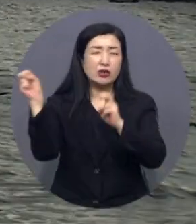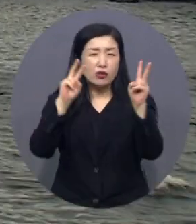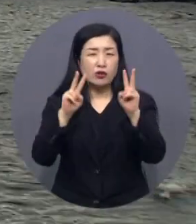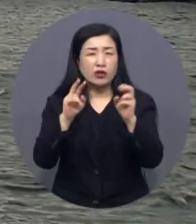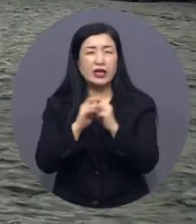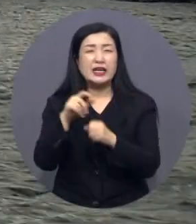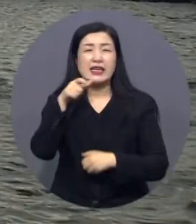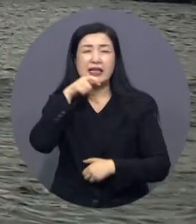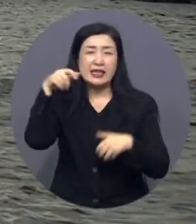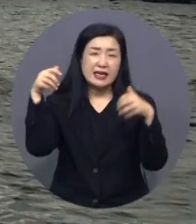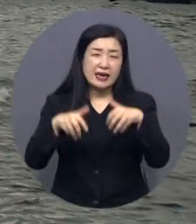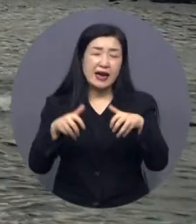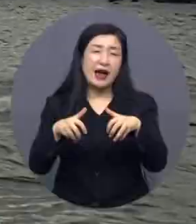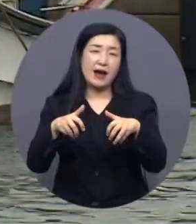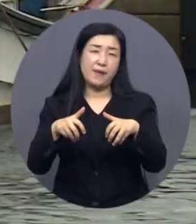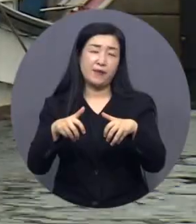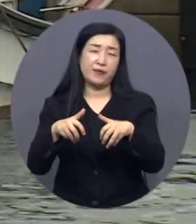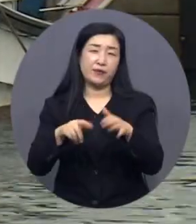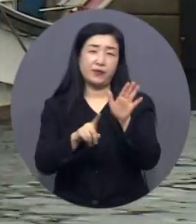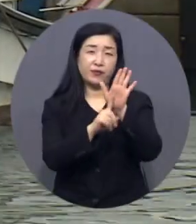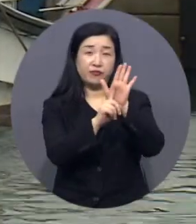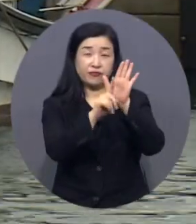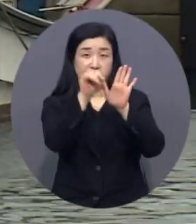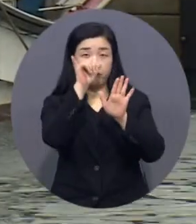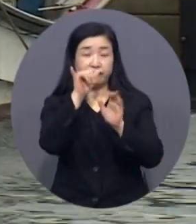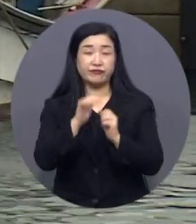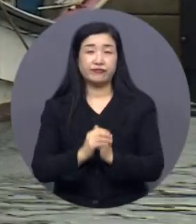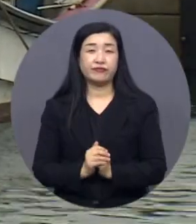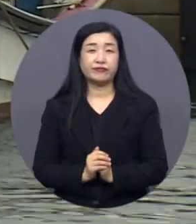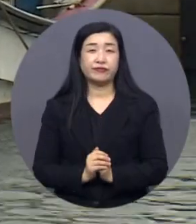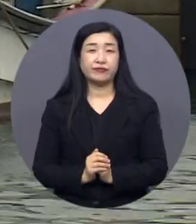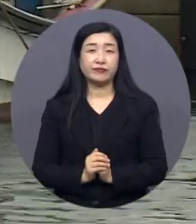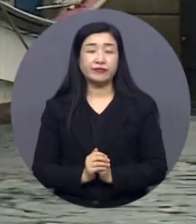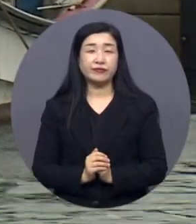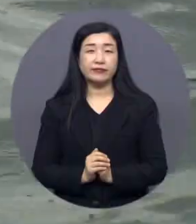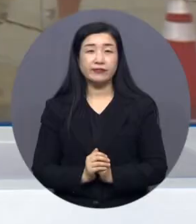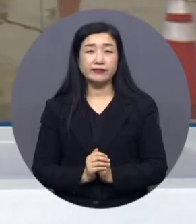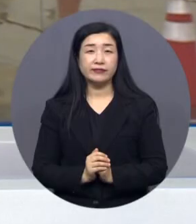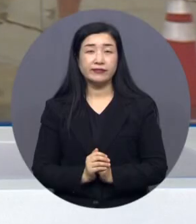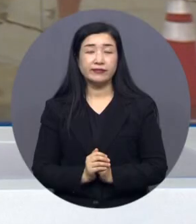동반한 강한 비가 쏟아지겠다고 기상청은 예보했습니다.